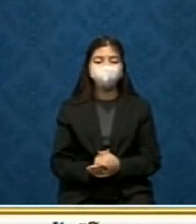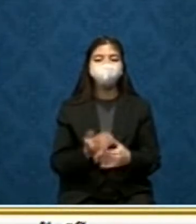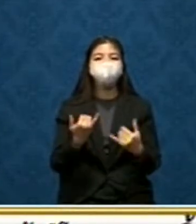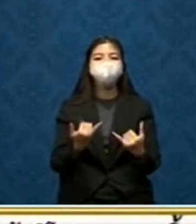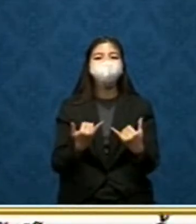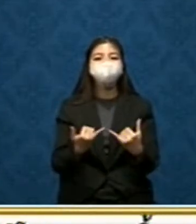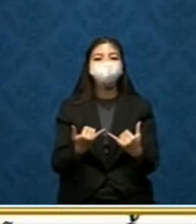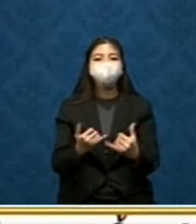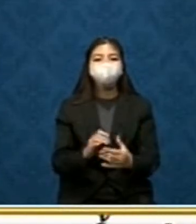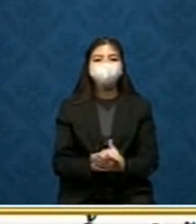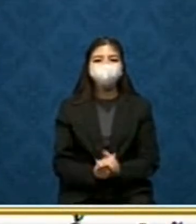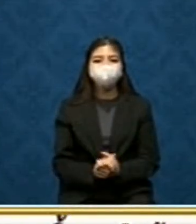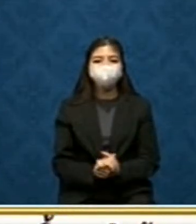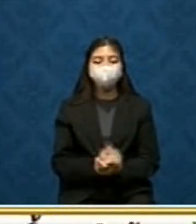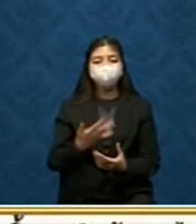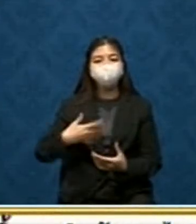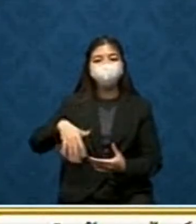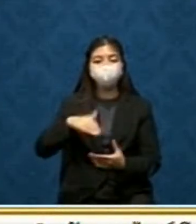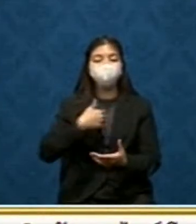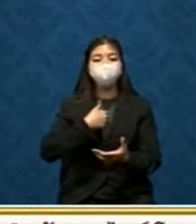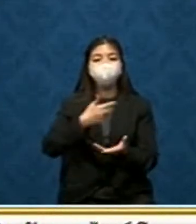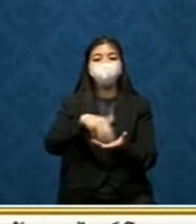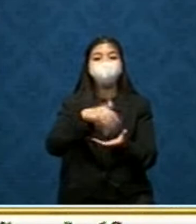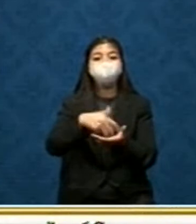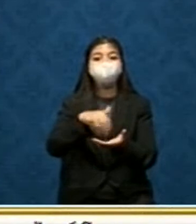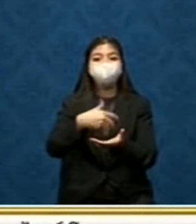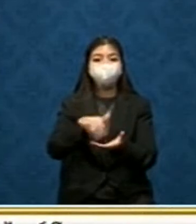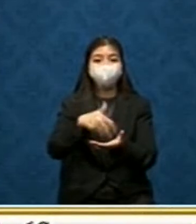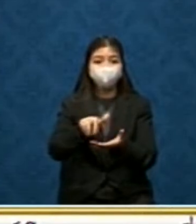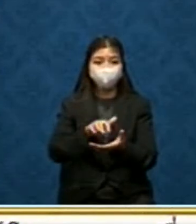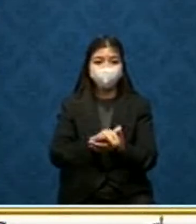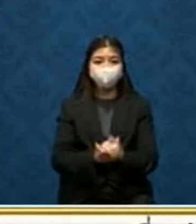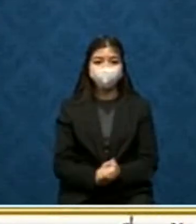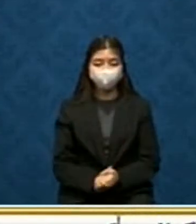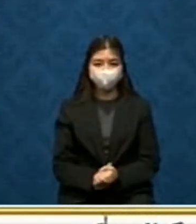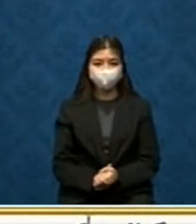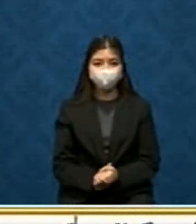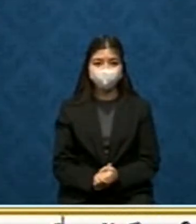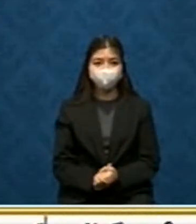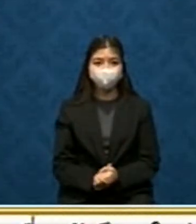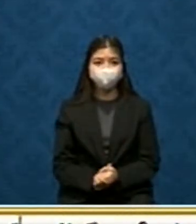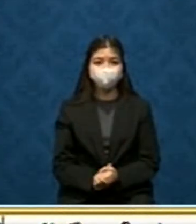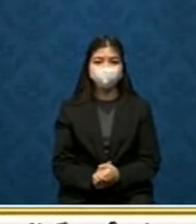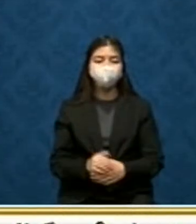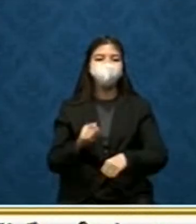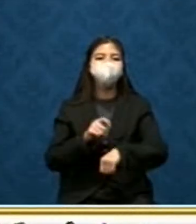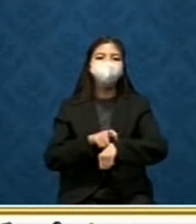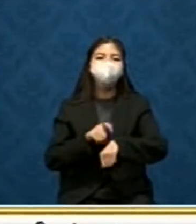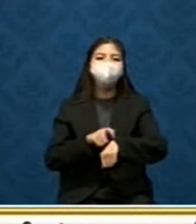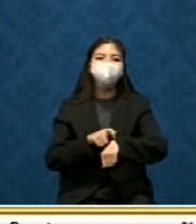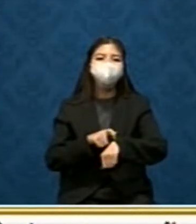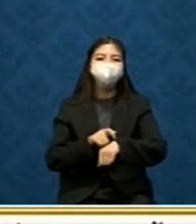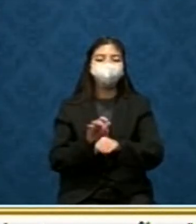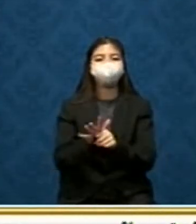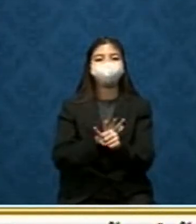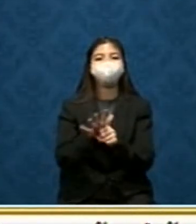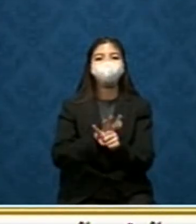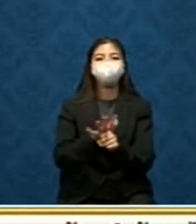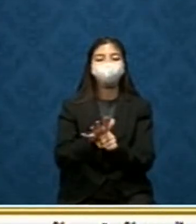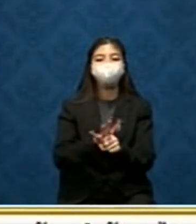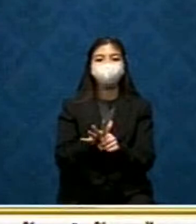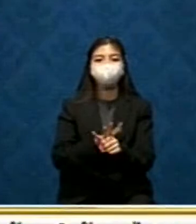วันนี้ทั้หมดที่วามาเวลาใช้เวลาไปเท่าที่เหมาะที่ควร